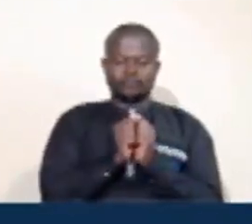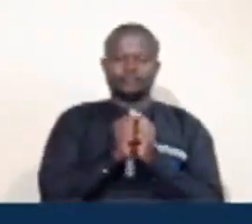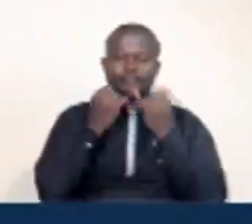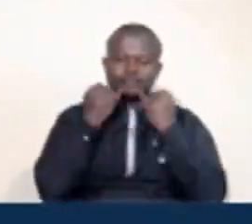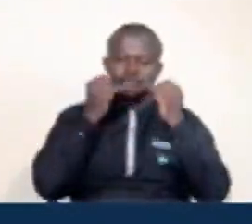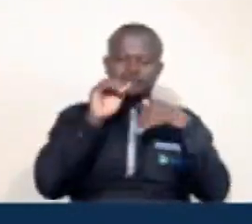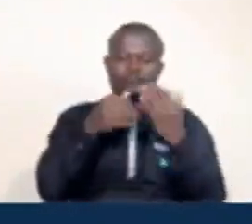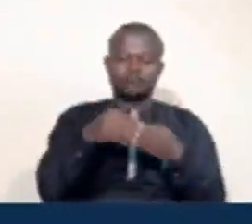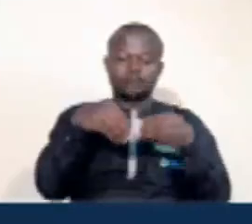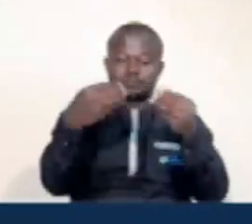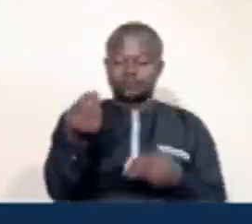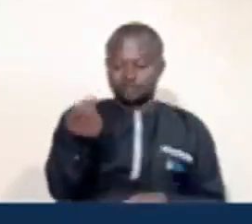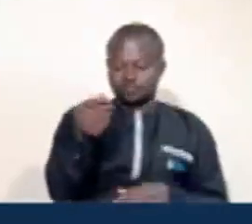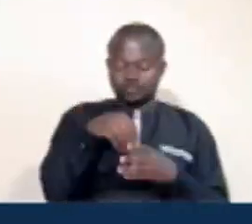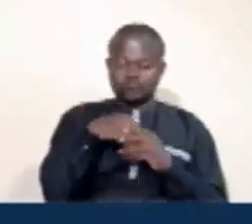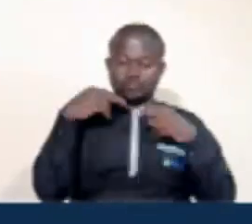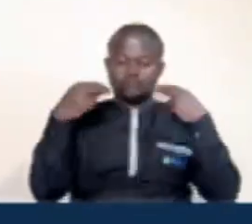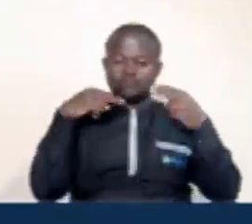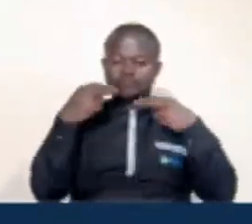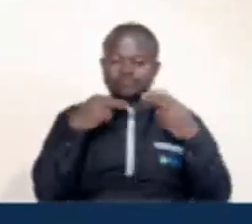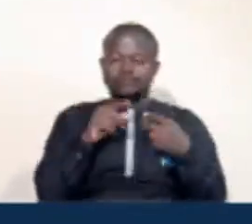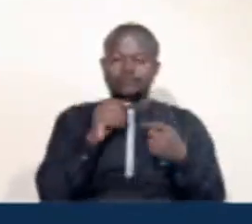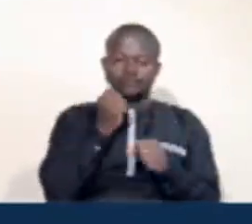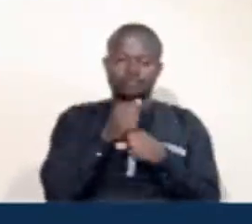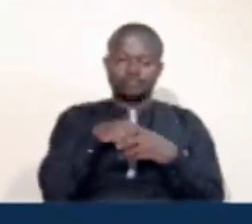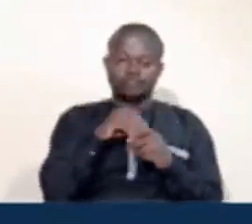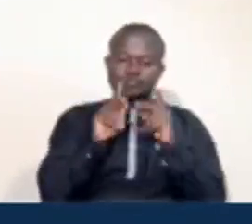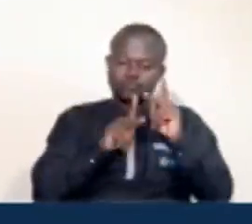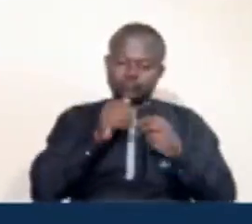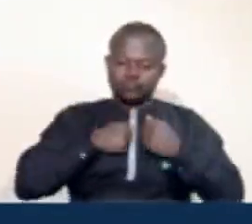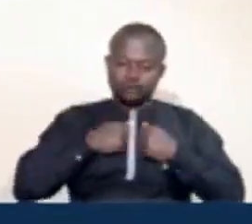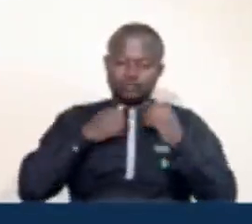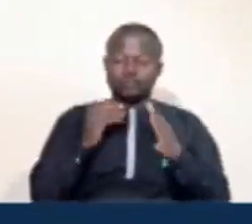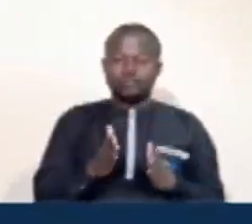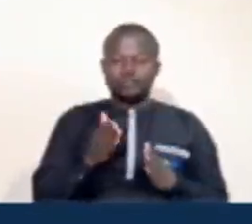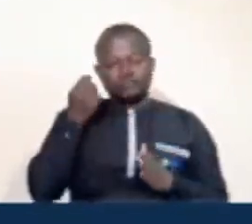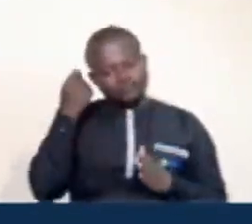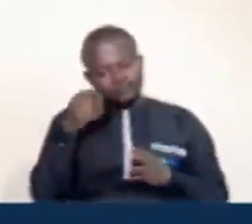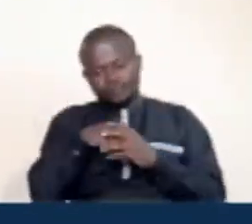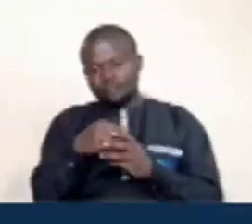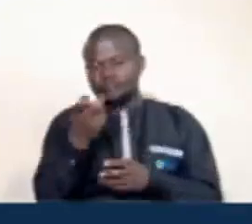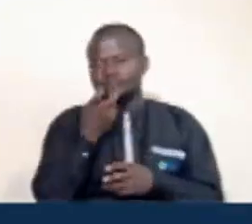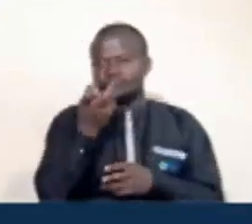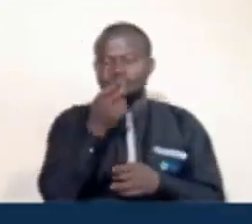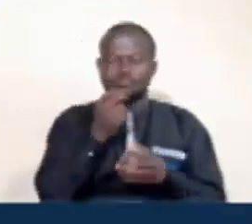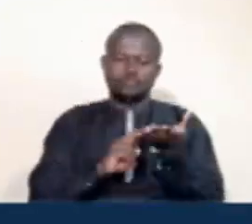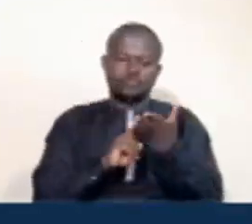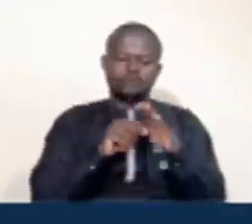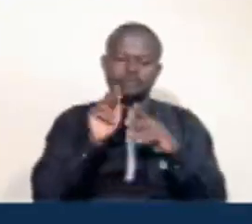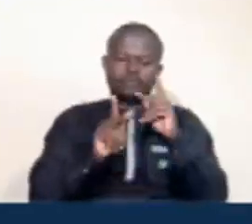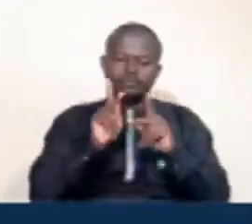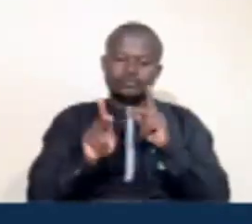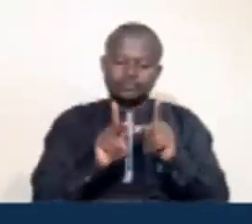nababwiye ko bazaba batanga amafaranga mu mahoteli hakoramwe abaturage urumva muri transport dukoresha